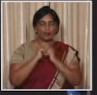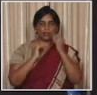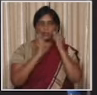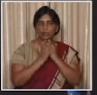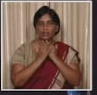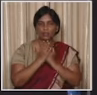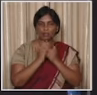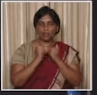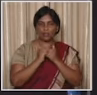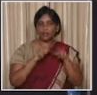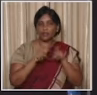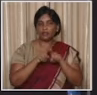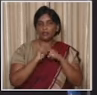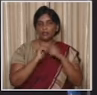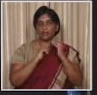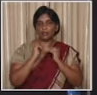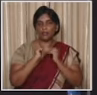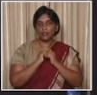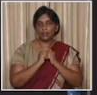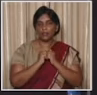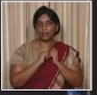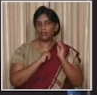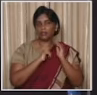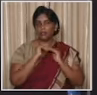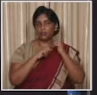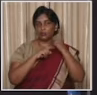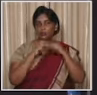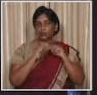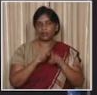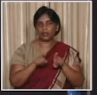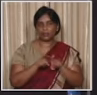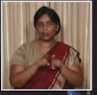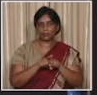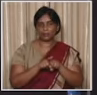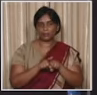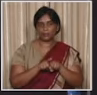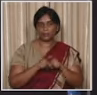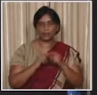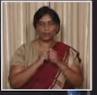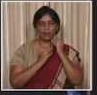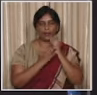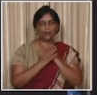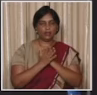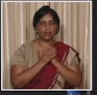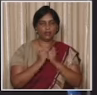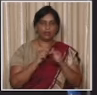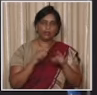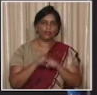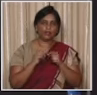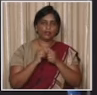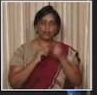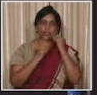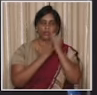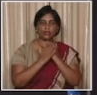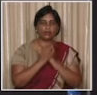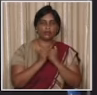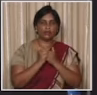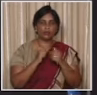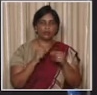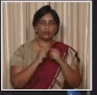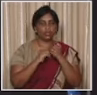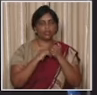පත්‍රිකාව හදාගෙන අස්සම් කළ කැබිනට් එකට ඉදිරිපත් කිරීම පිළිබඳව දැන් නිල වශයෙන්